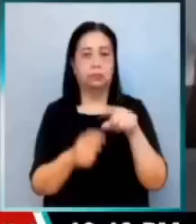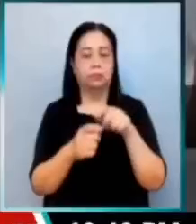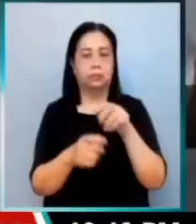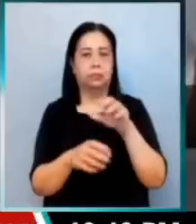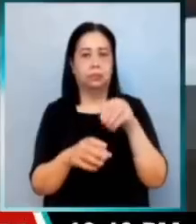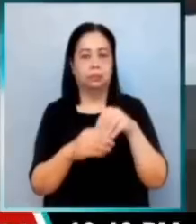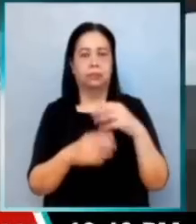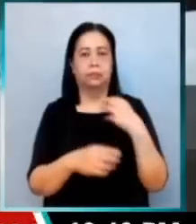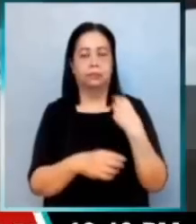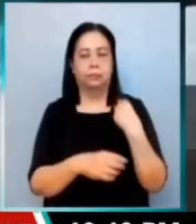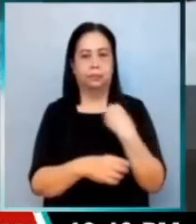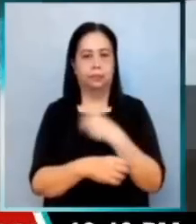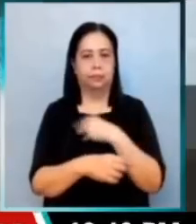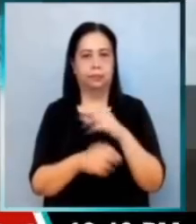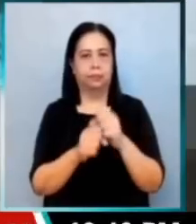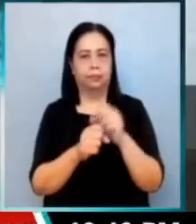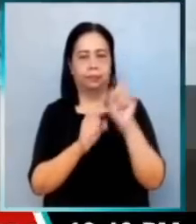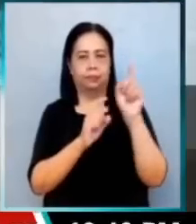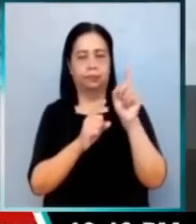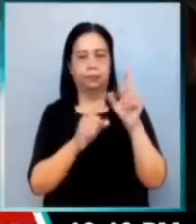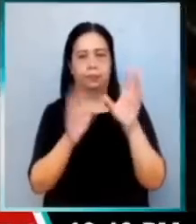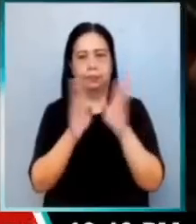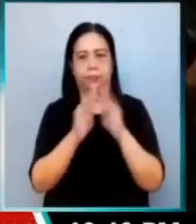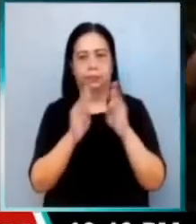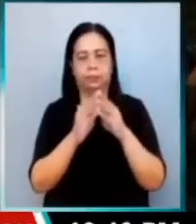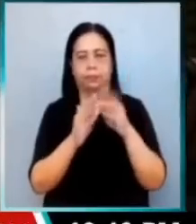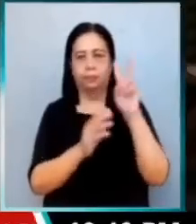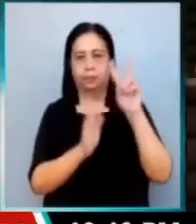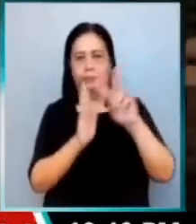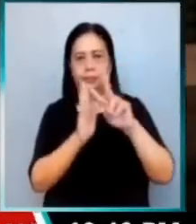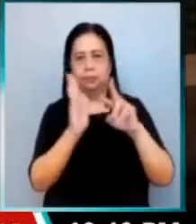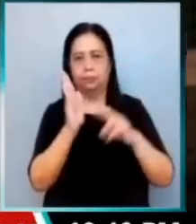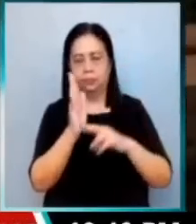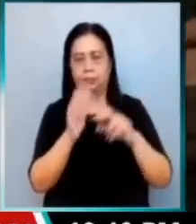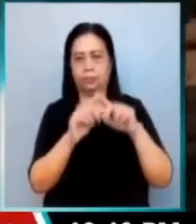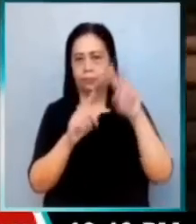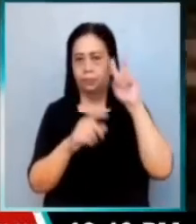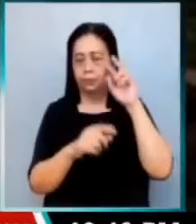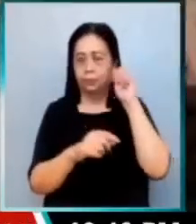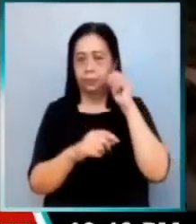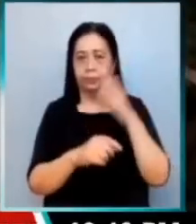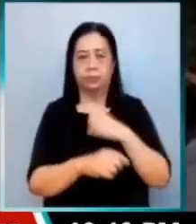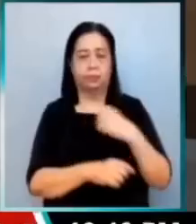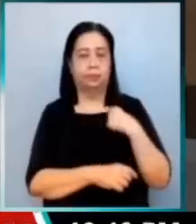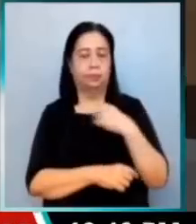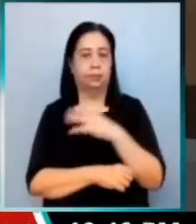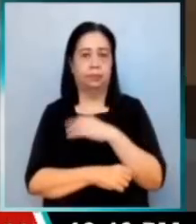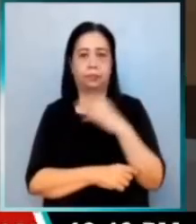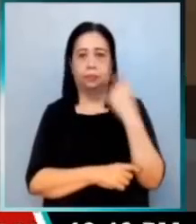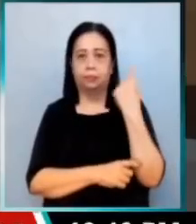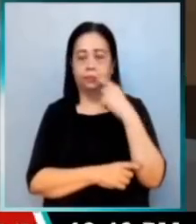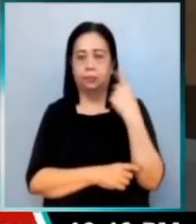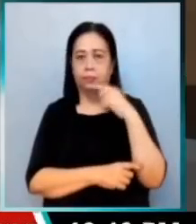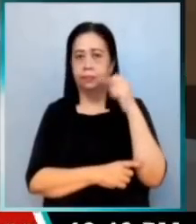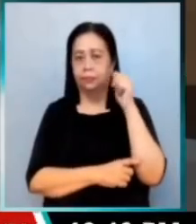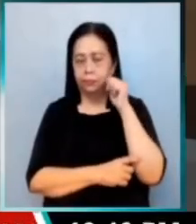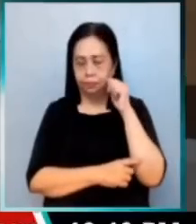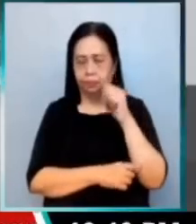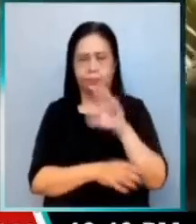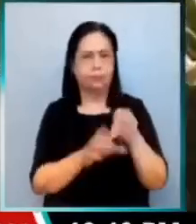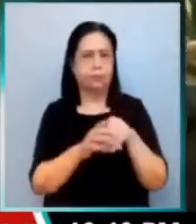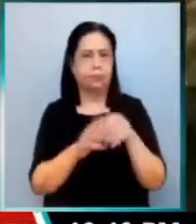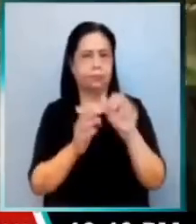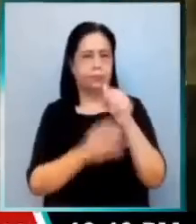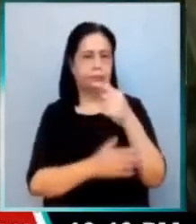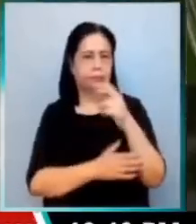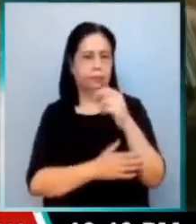din sa pulong sina Executive Secretary Vic Rodriguez at Presidential Management Staff Secretary Zenaida Angping. Bahagi ng agenda ang pagbibigay ng